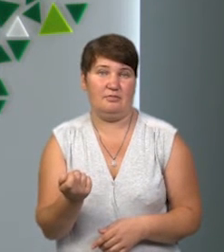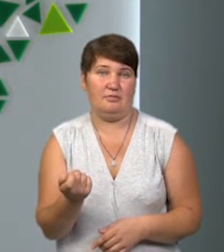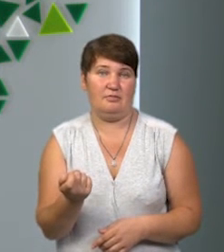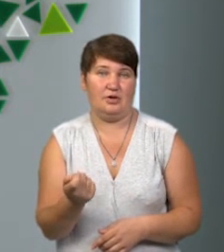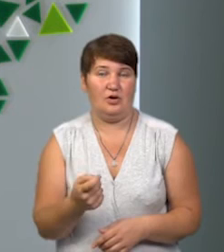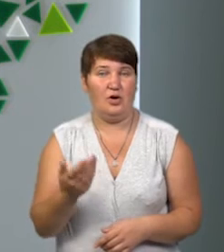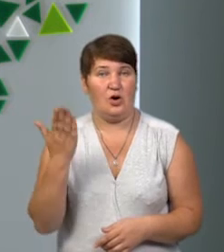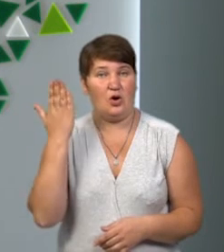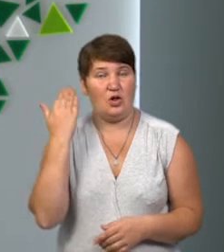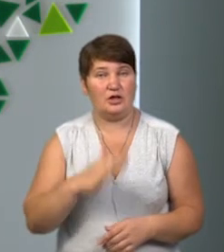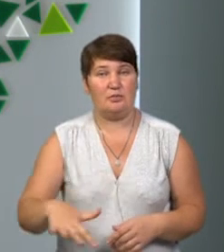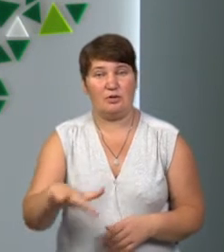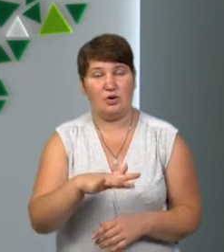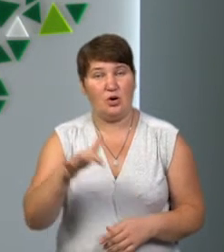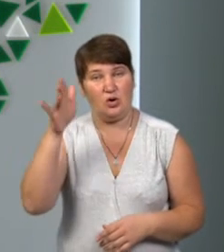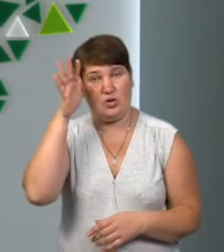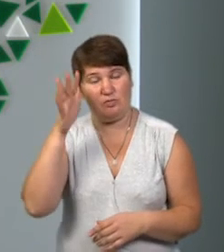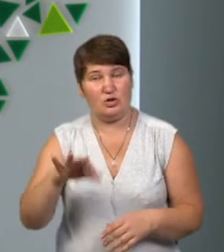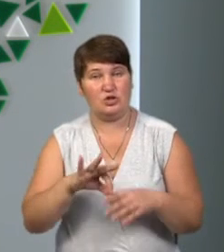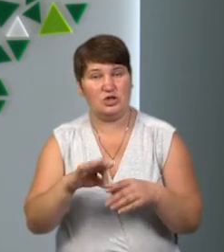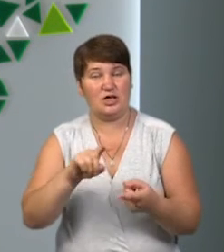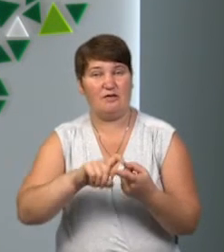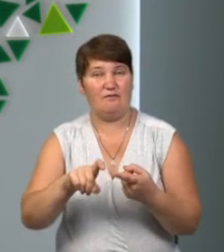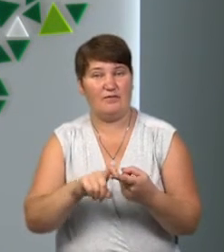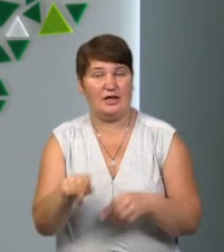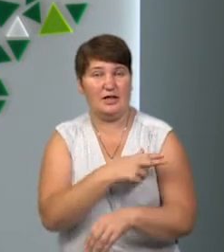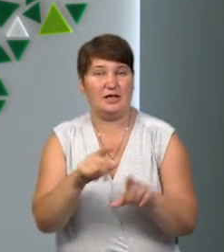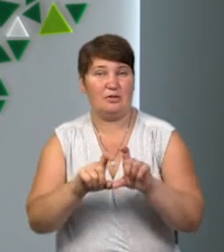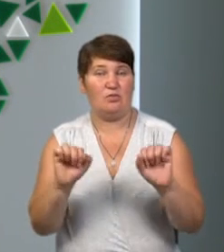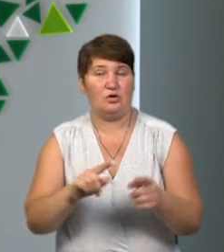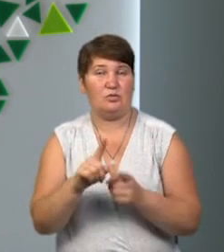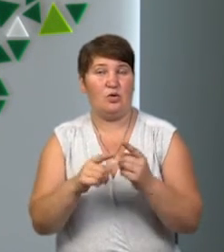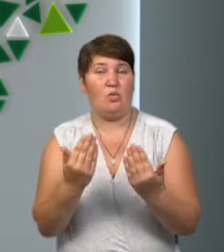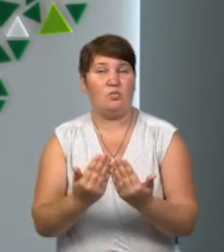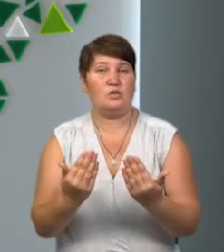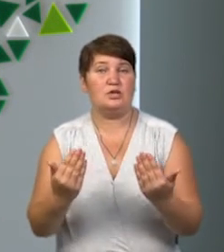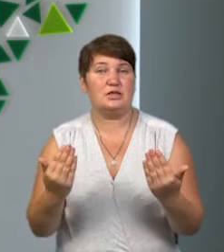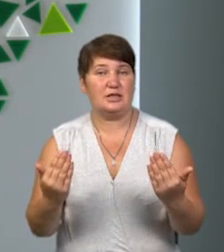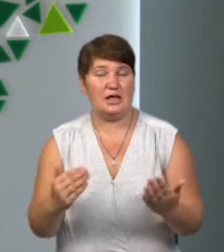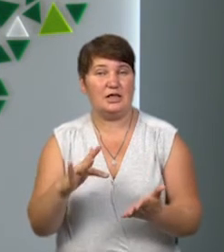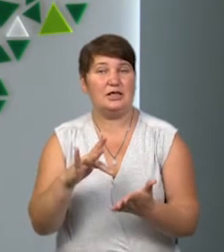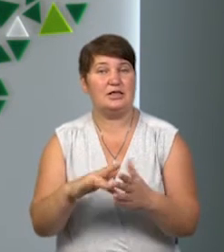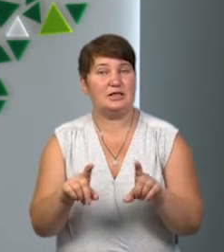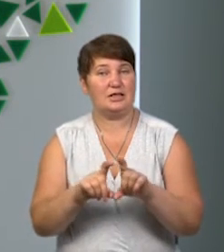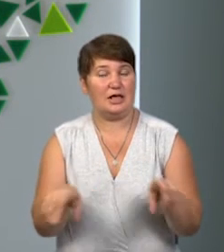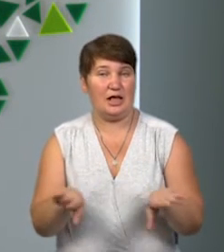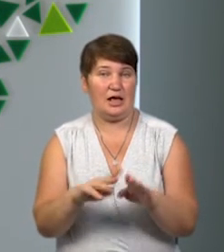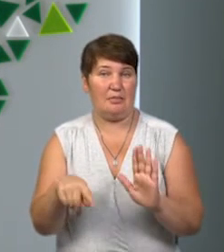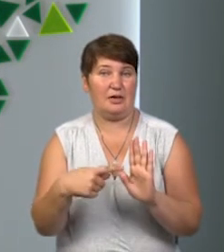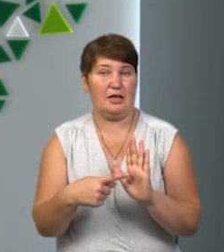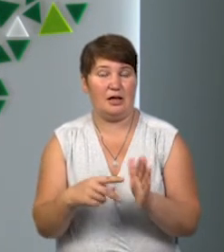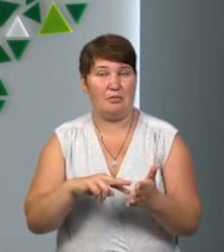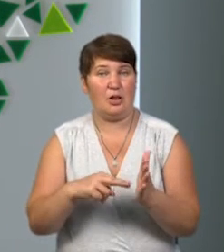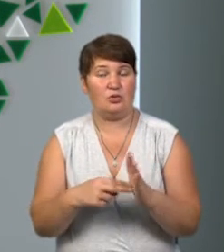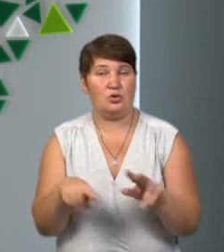Колишнє приміщення Коломийського шкірвендиспансеру може перетворитися в музейно-виставковий центр. Таке питання планують розглядати